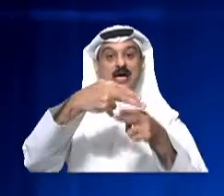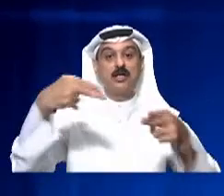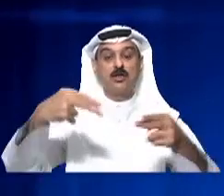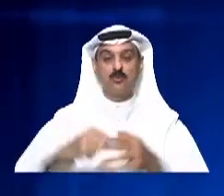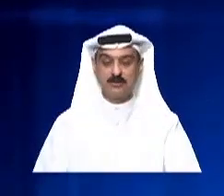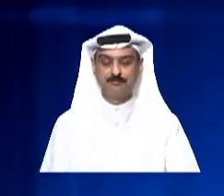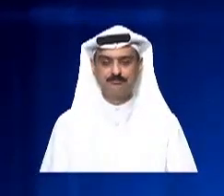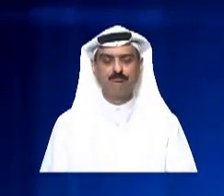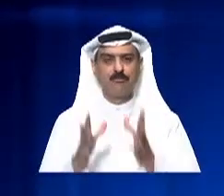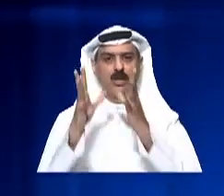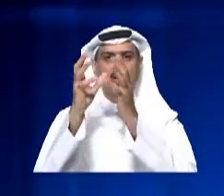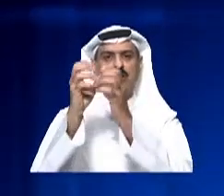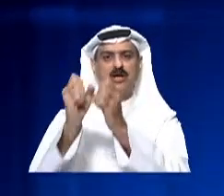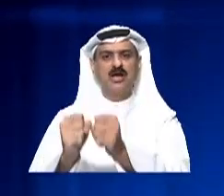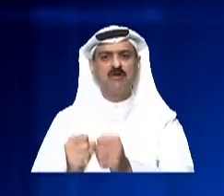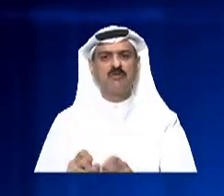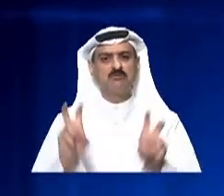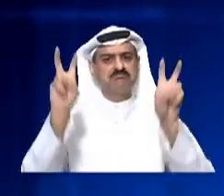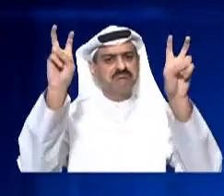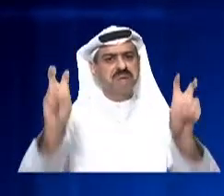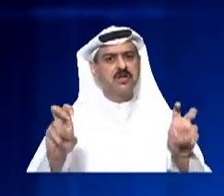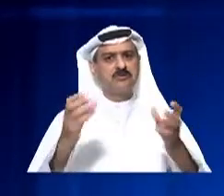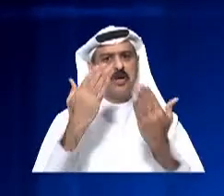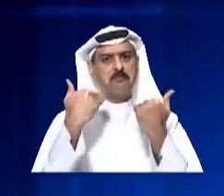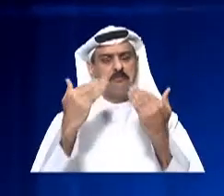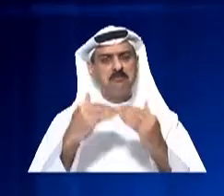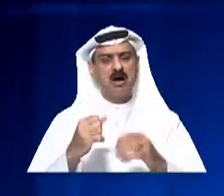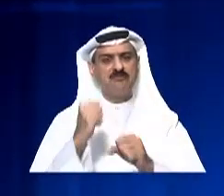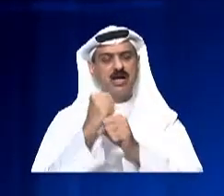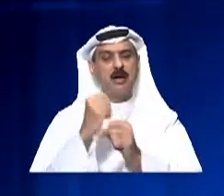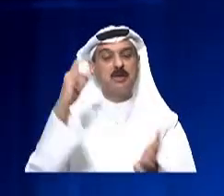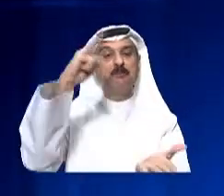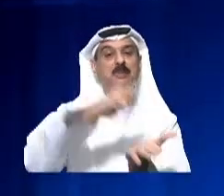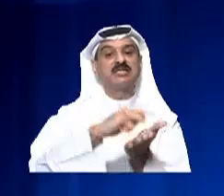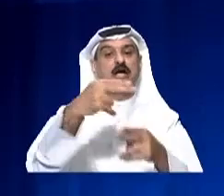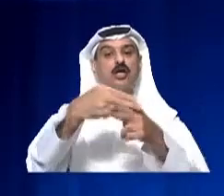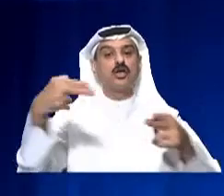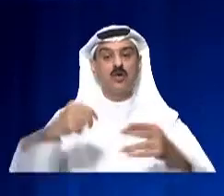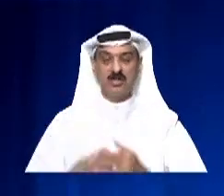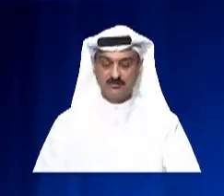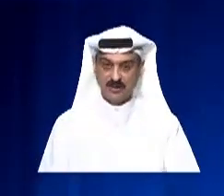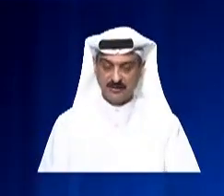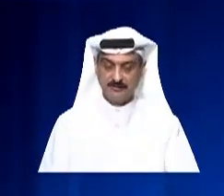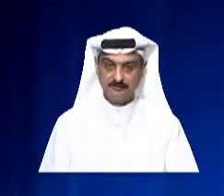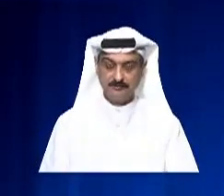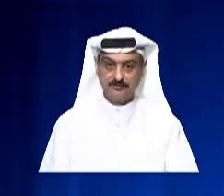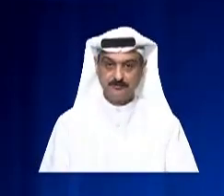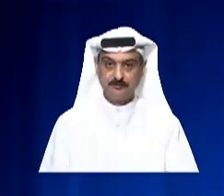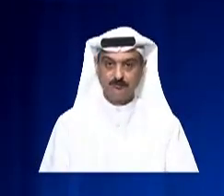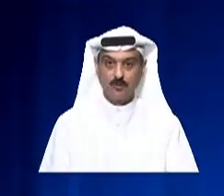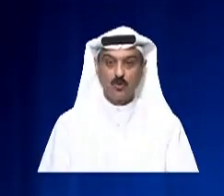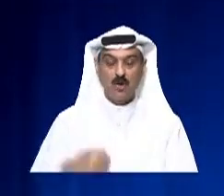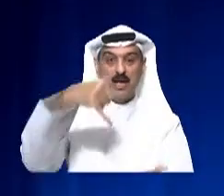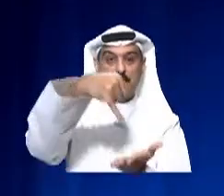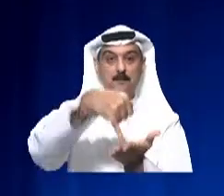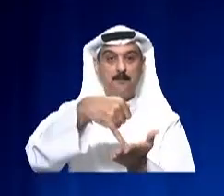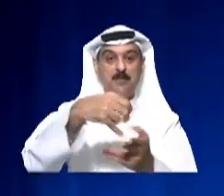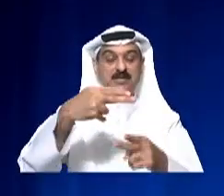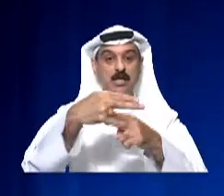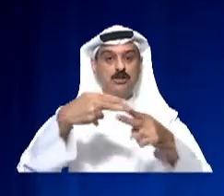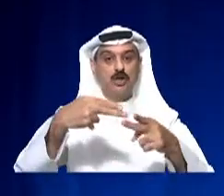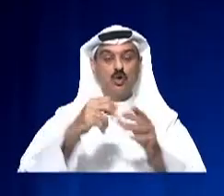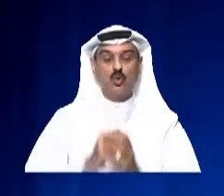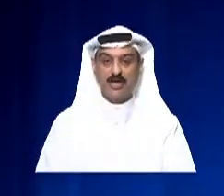يضمن عدم تعطل أي من أعمال مشروعي مطار الكويت الدولي تيرمينال 2 ومدينة الكويت للشحن